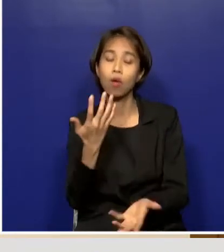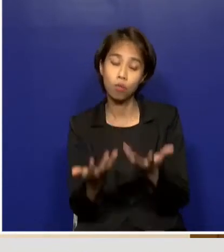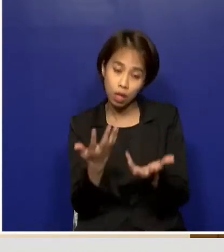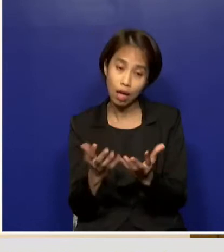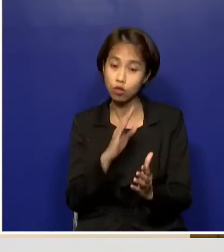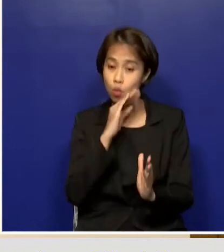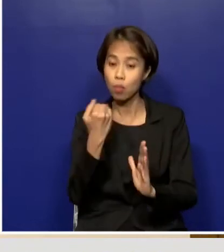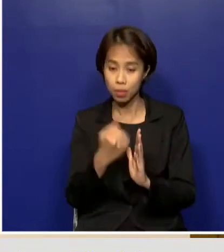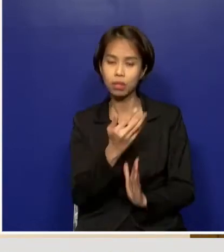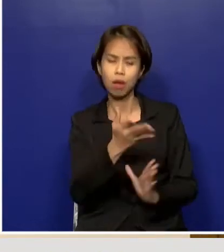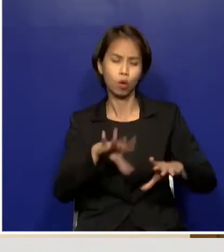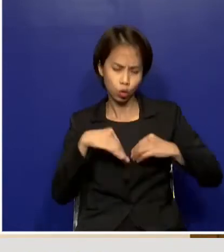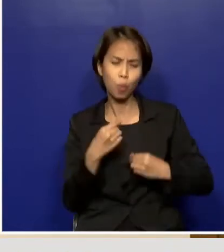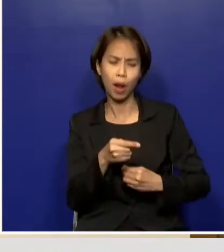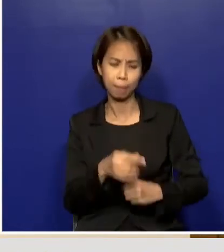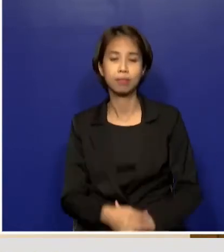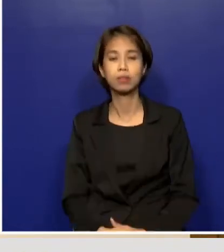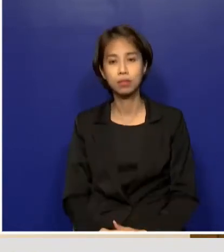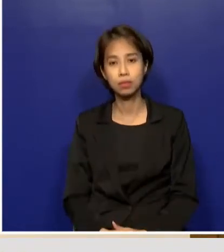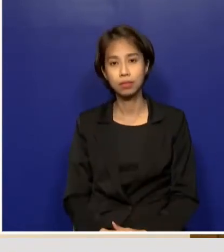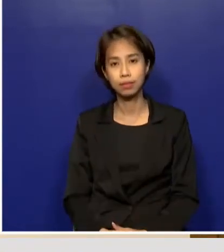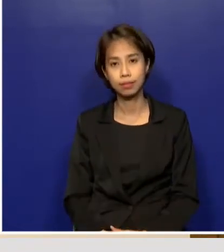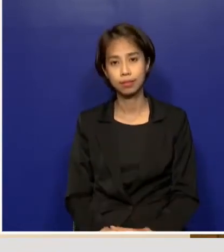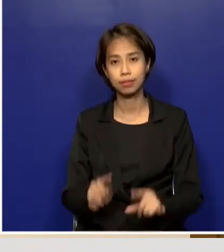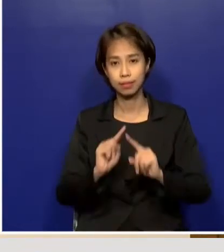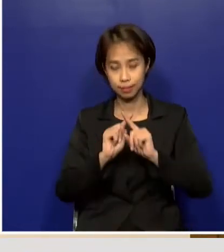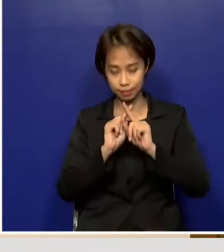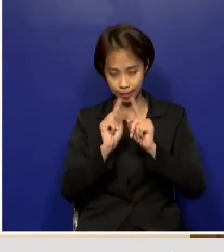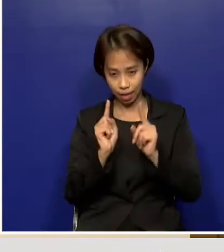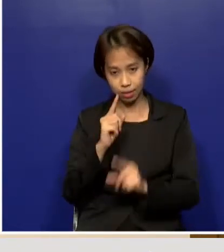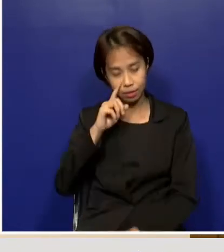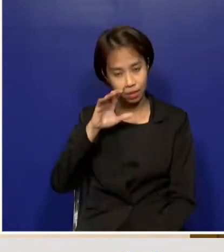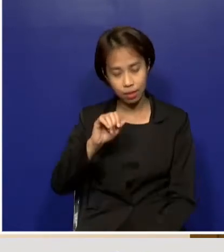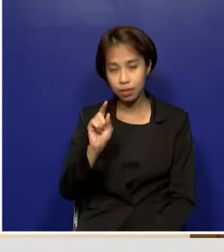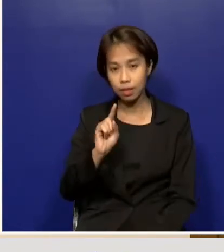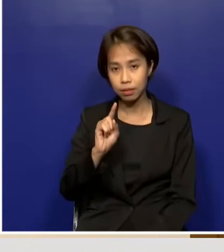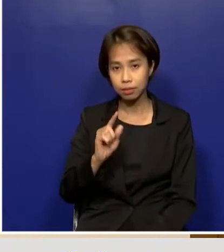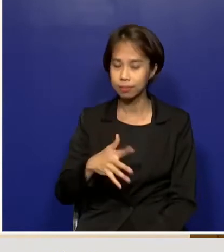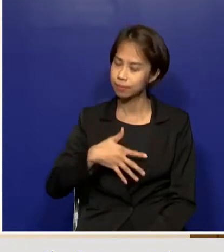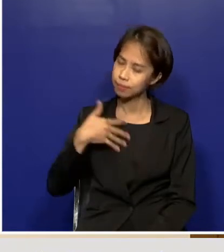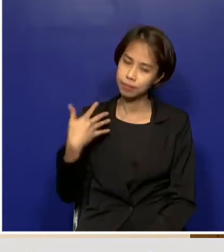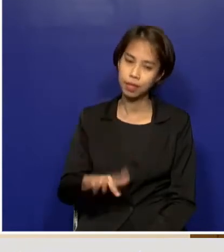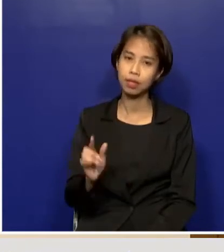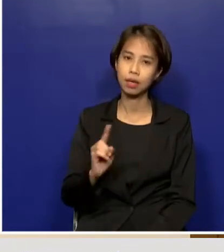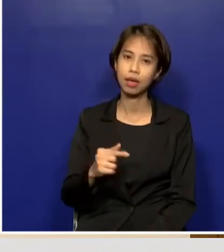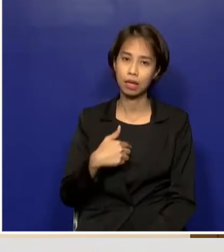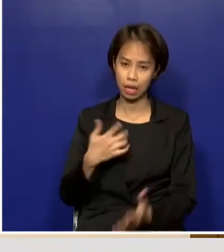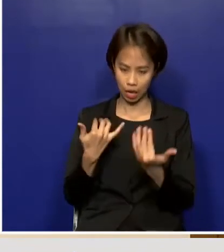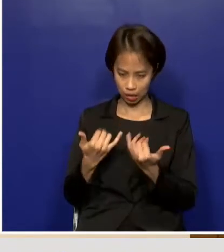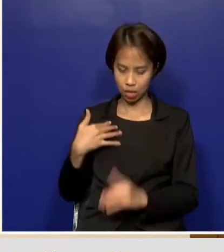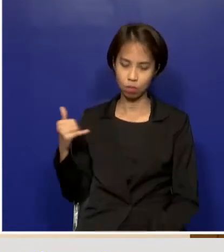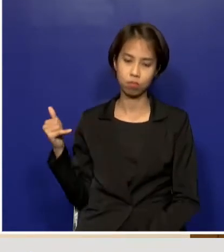ถ้าไม่ได้ผิกทำกยมรอยู่แล้ว แต่ ขอ สัเกต ก็ คอ ว่าผม ไม สบาย ใ อย อย่าง ค ผมเข้ามา ครง นี้ นะ